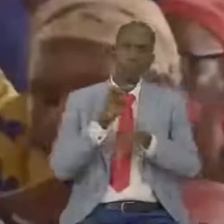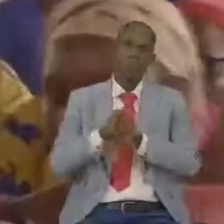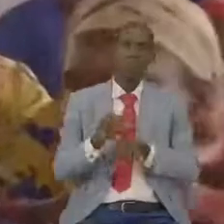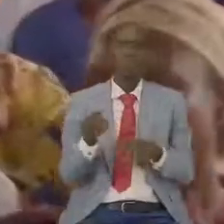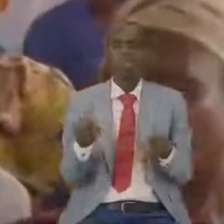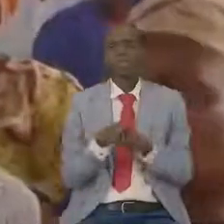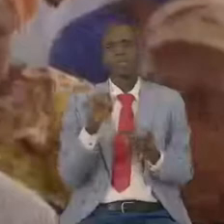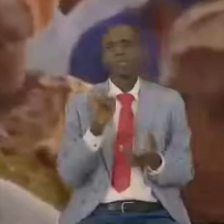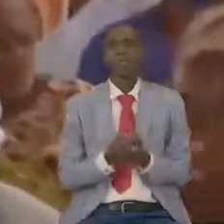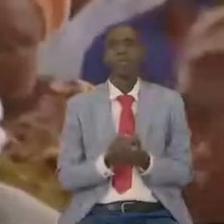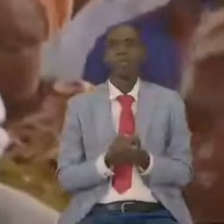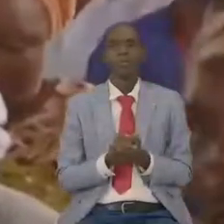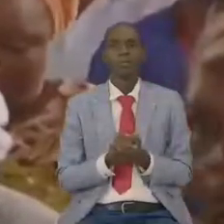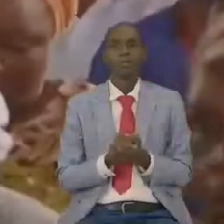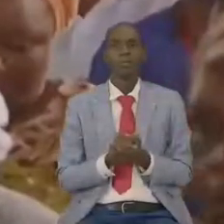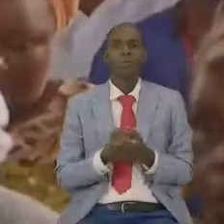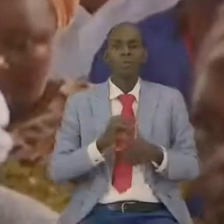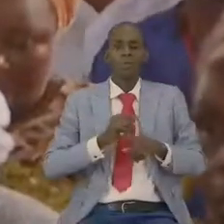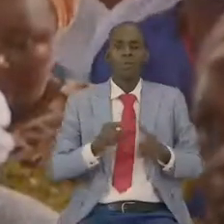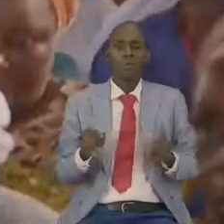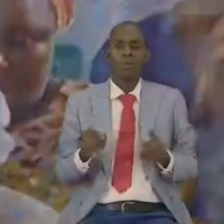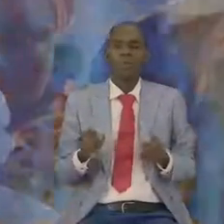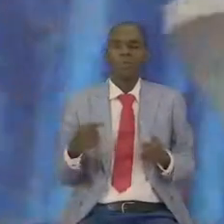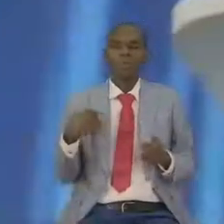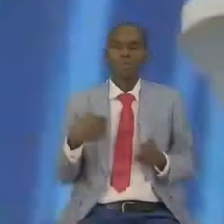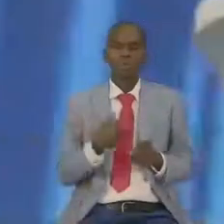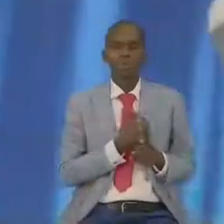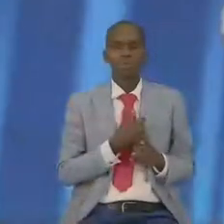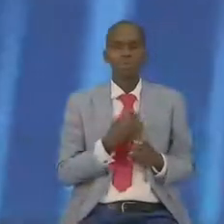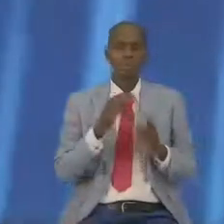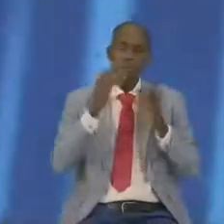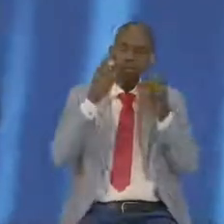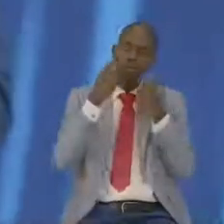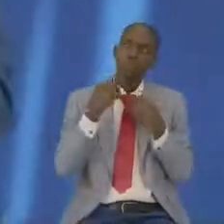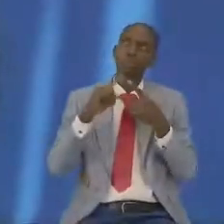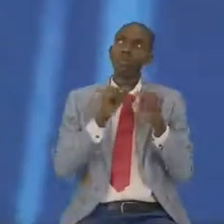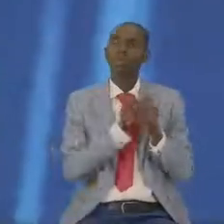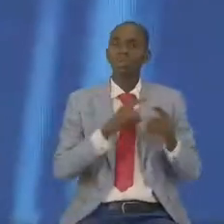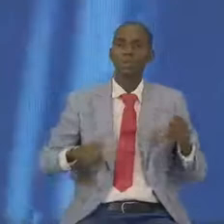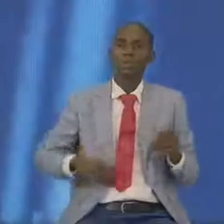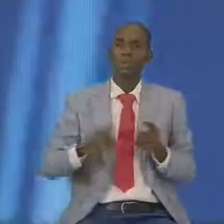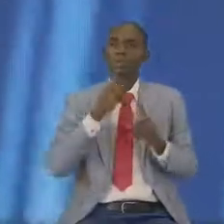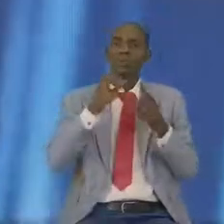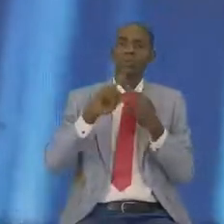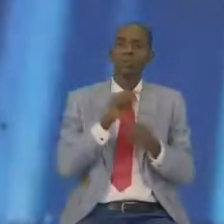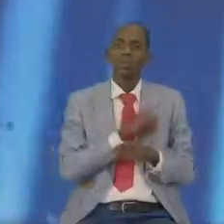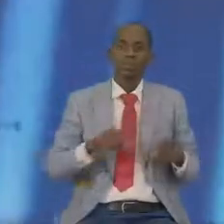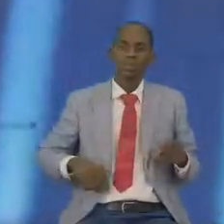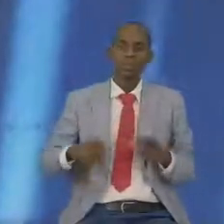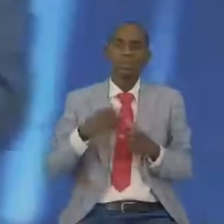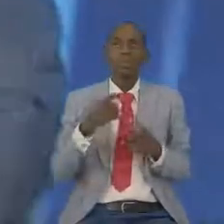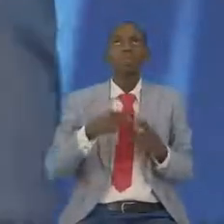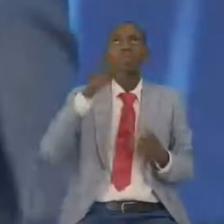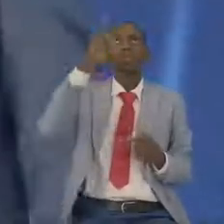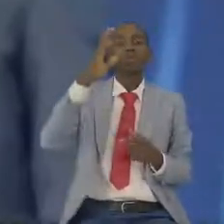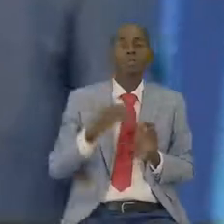Mais lorsque il cria à l'Éternel, il parla à l'Éternel. L'Éternel lui indiqua